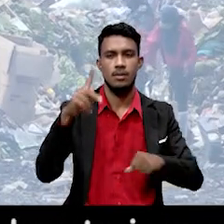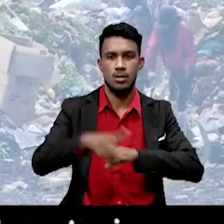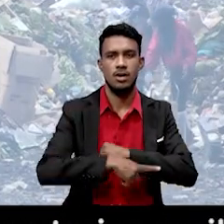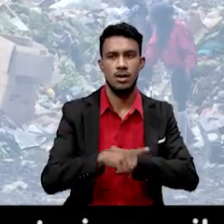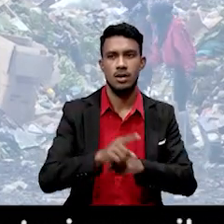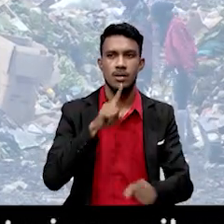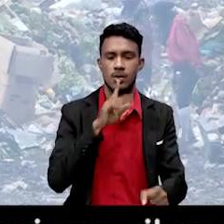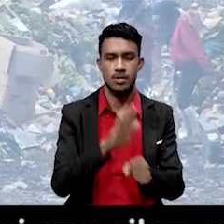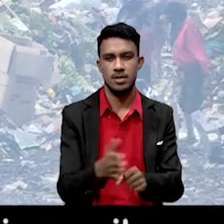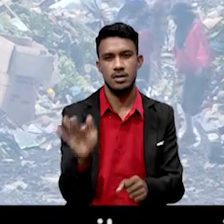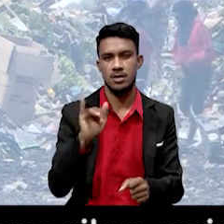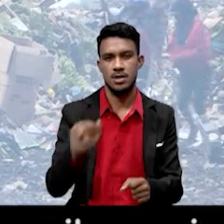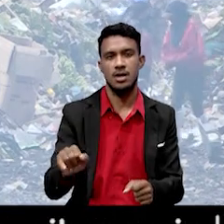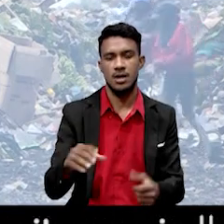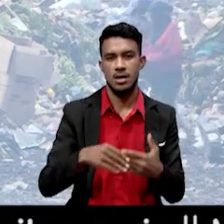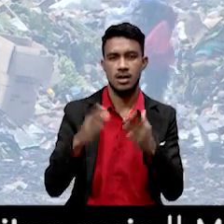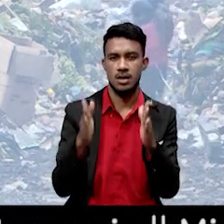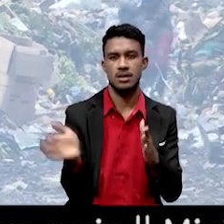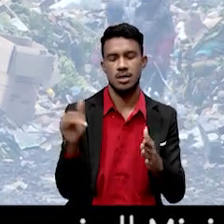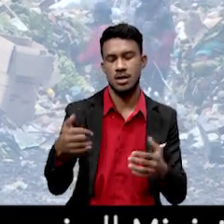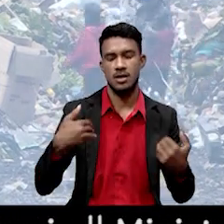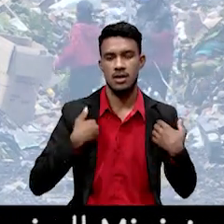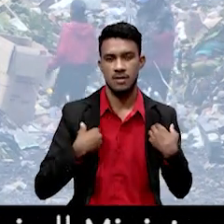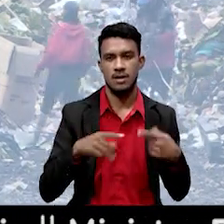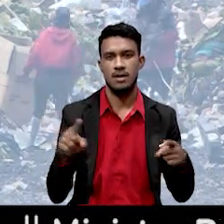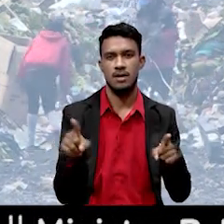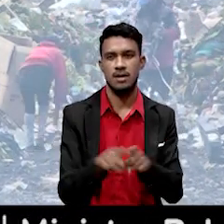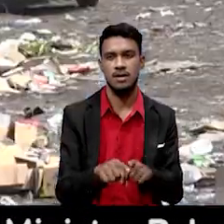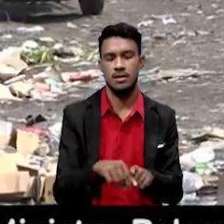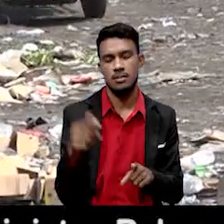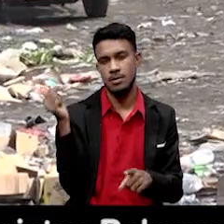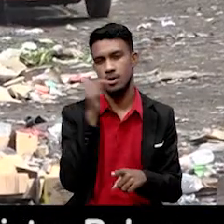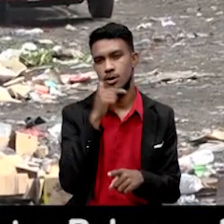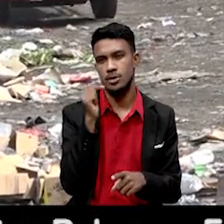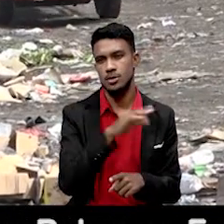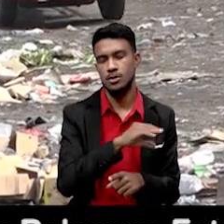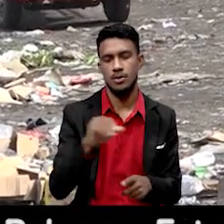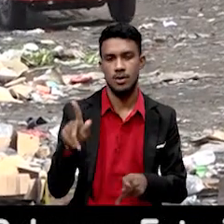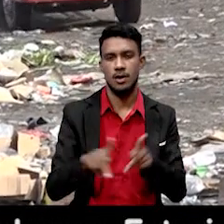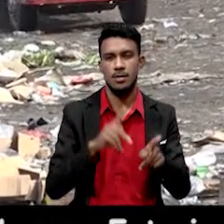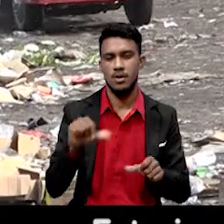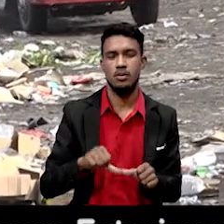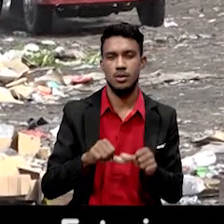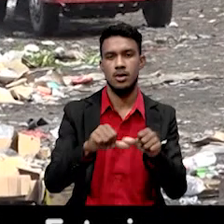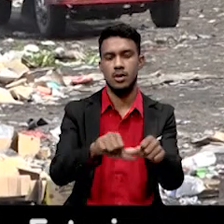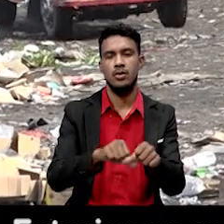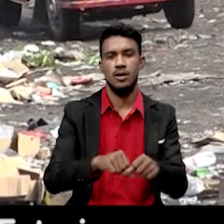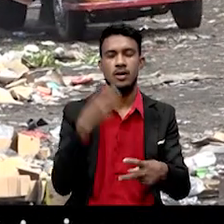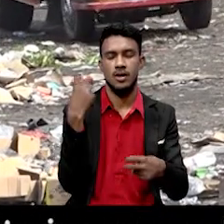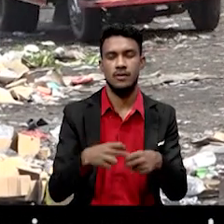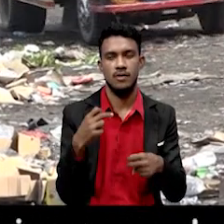promesa sira, nebe ukunain sira iha, mebe sai retórica det, no povo continua sofre